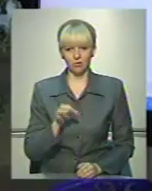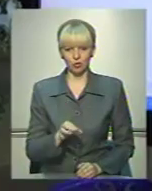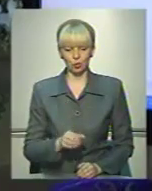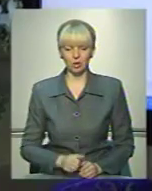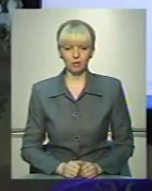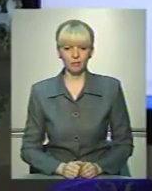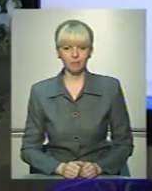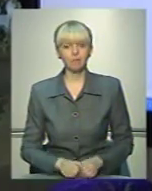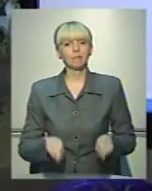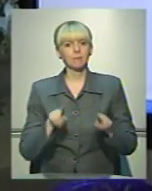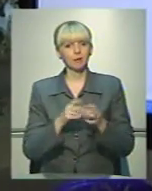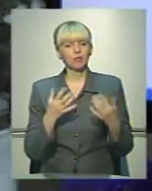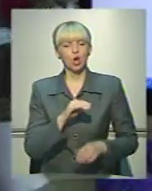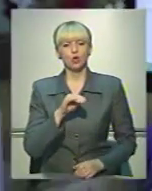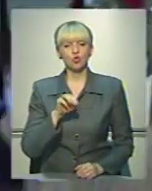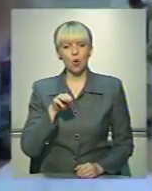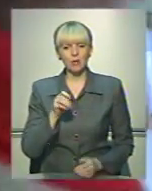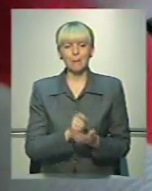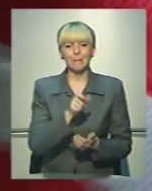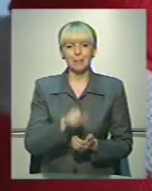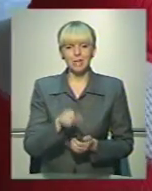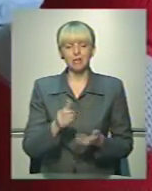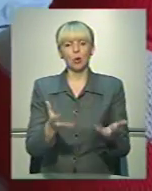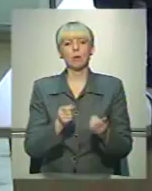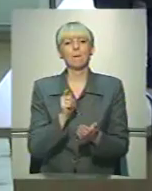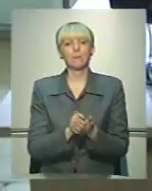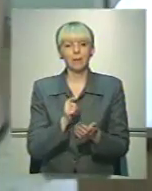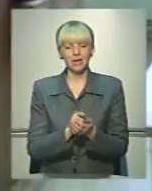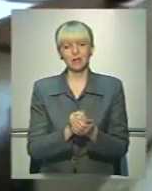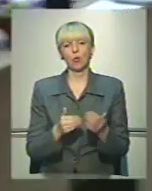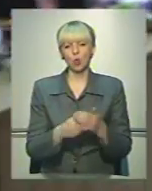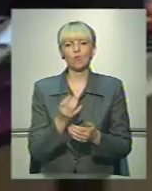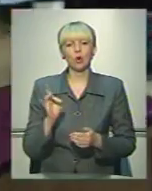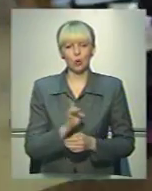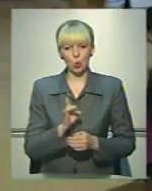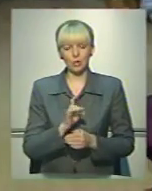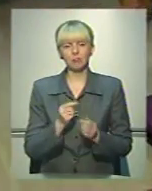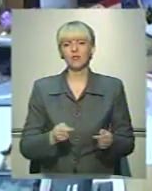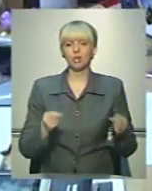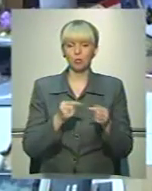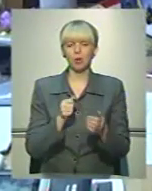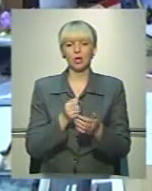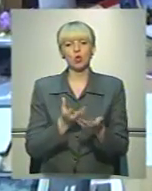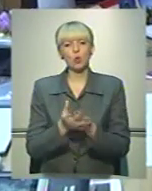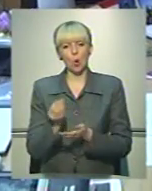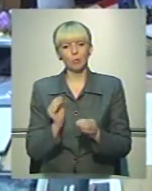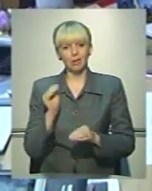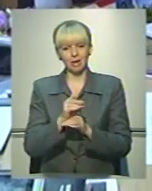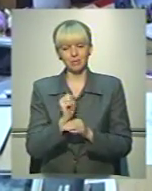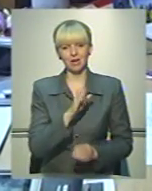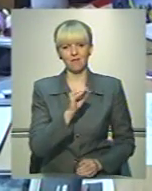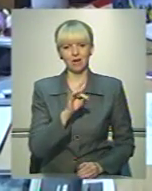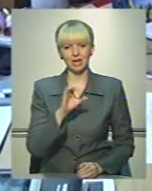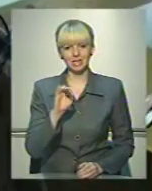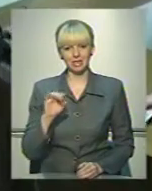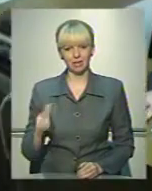15%. Отож, уже у жовтні пенсіонери отримують пенсії в нових розмірах з відповідними доплатами за вересень.